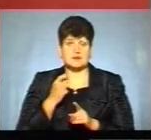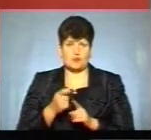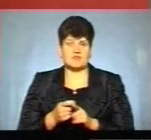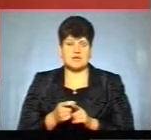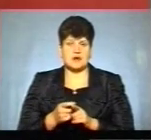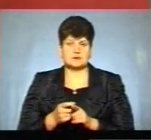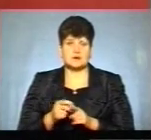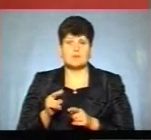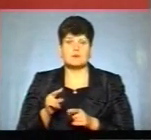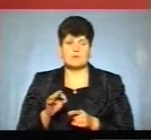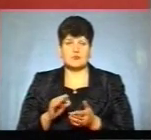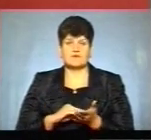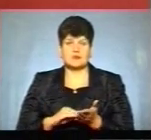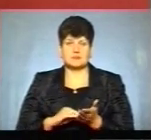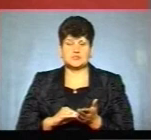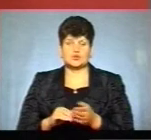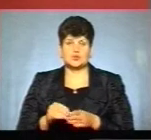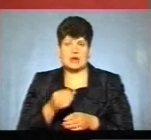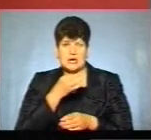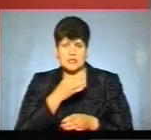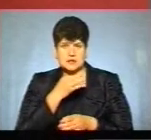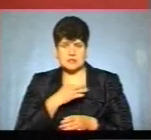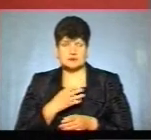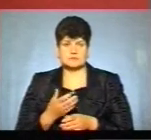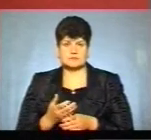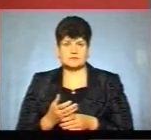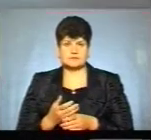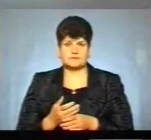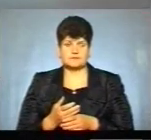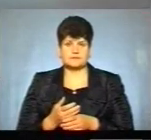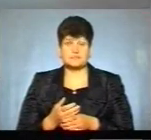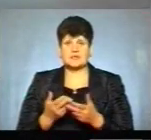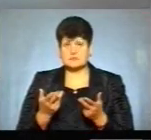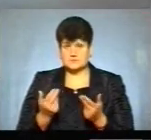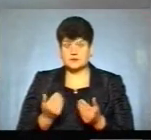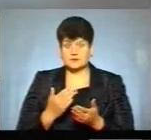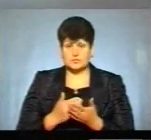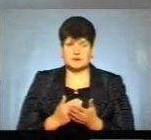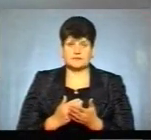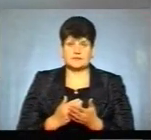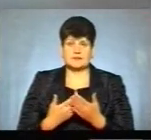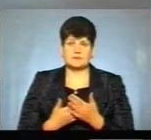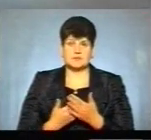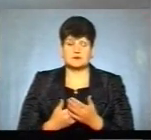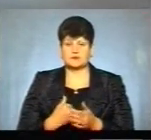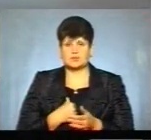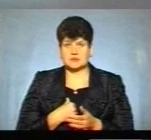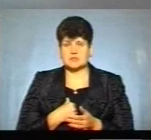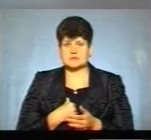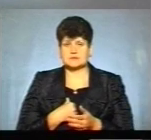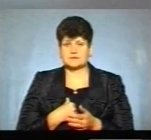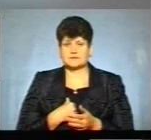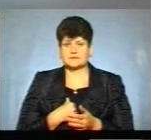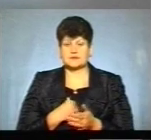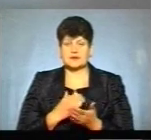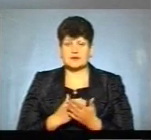відповідальності по випису таких ліків контрольованого обігу? Ну, звичайно, є. Наприклад, у нас зараз